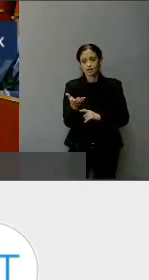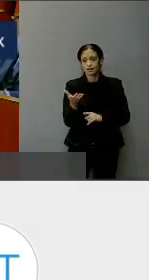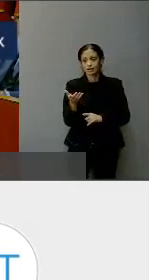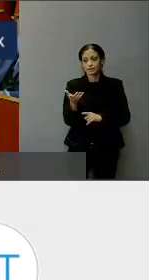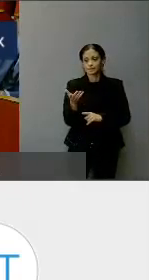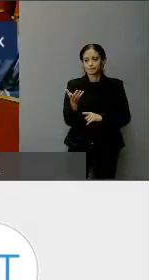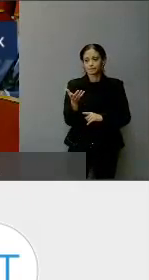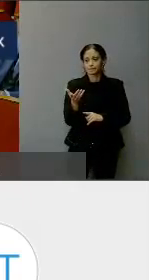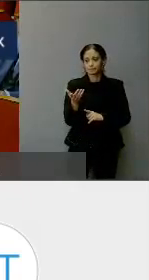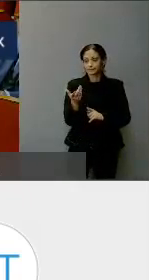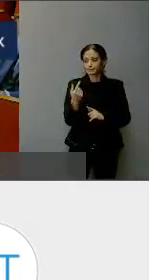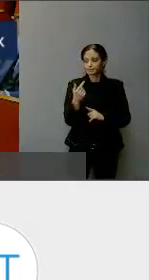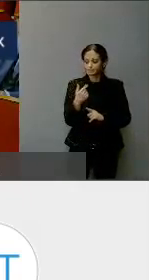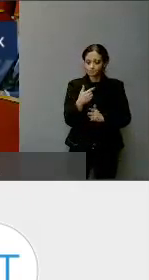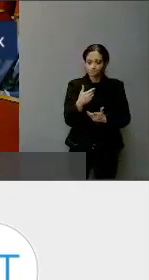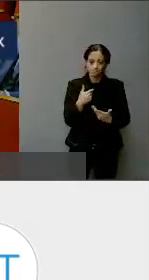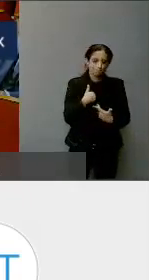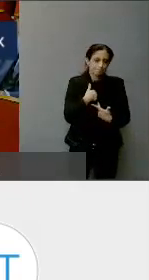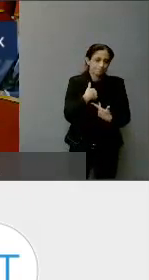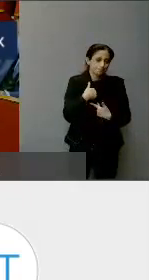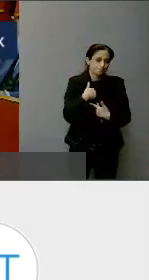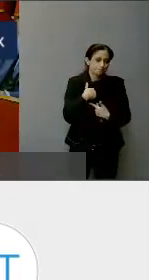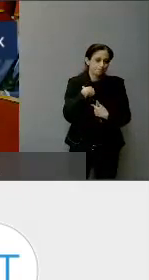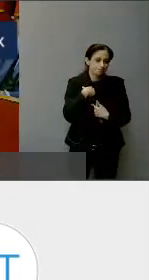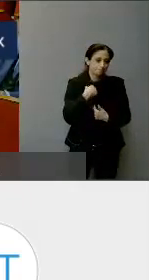che in quella porzione di territorio eventualmente